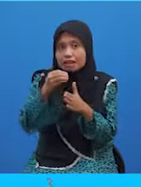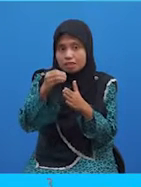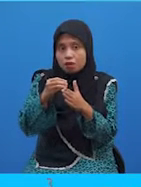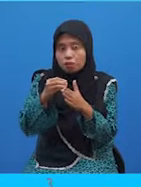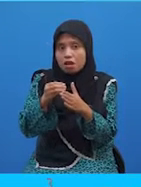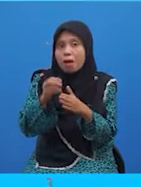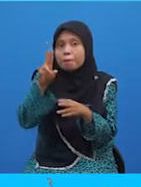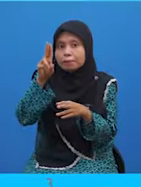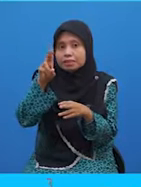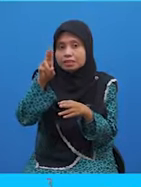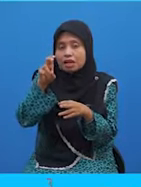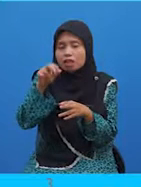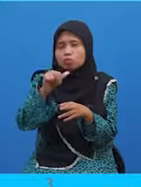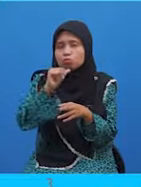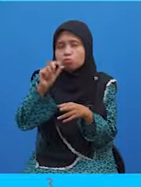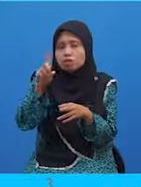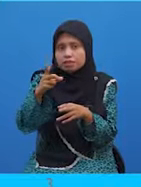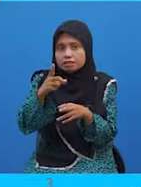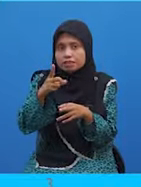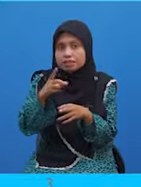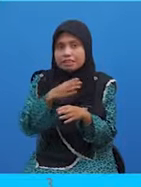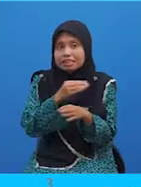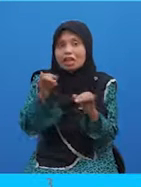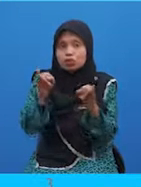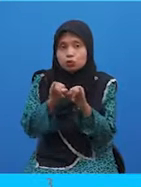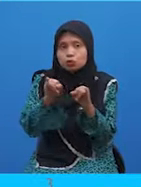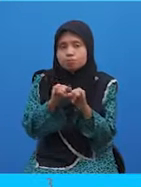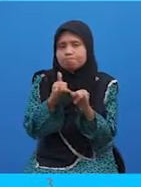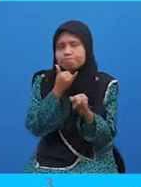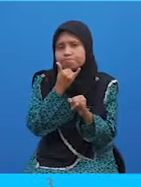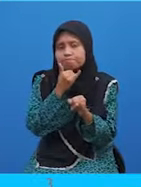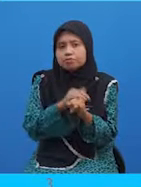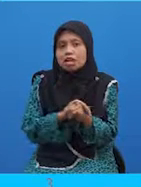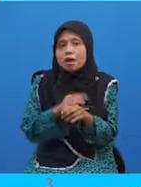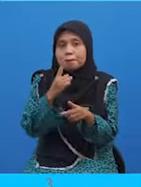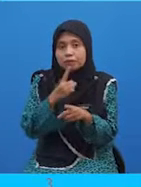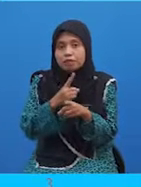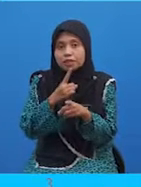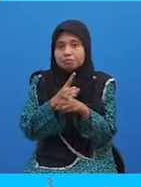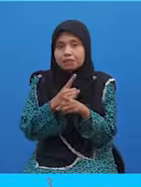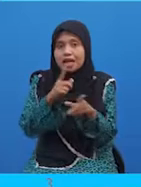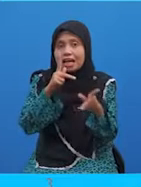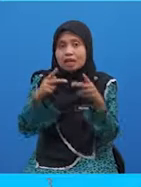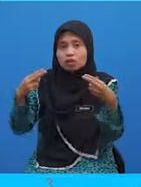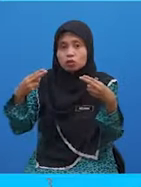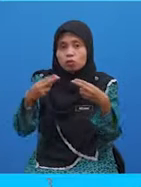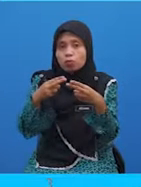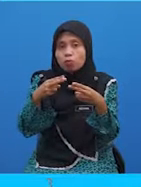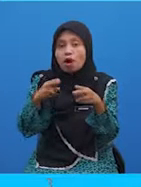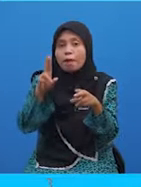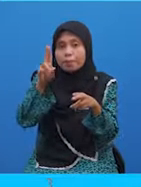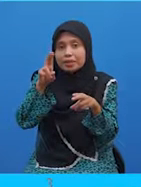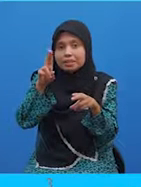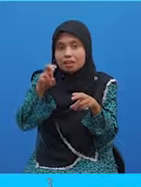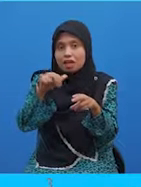atau. Pasangan bukan sahaja dan juga salah. Pembetulannya ialah kata hubung